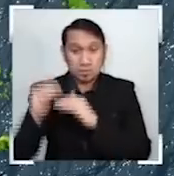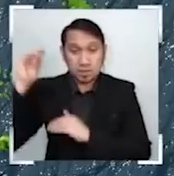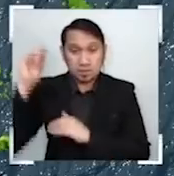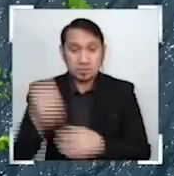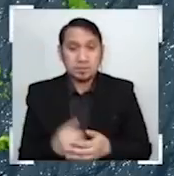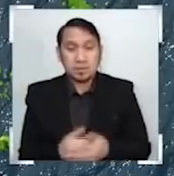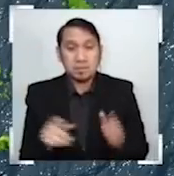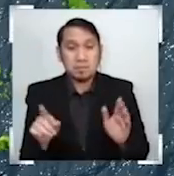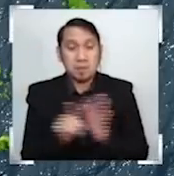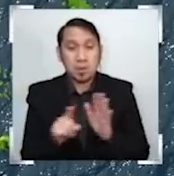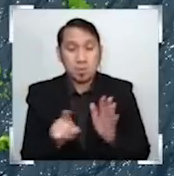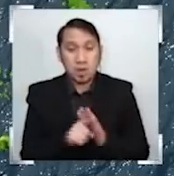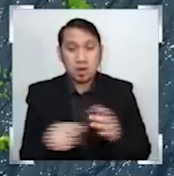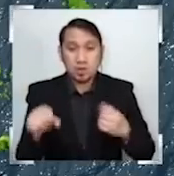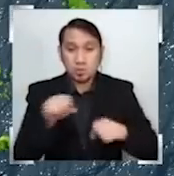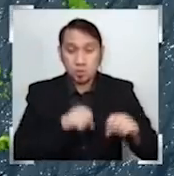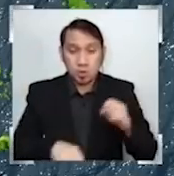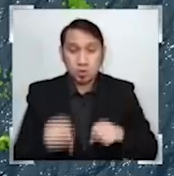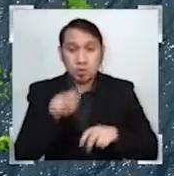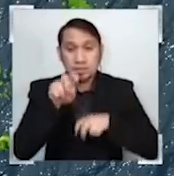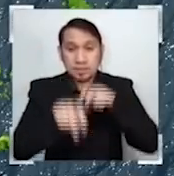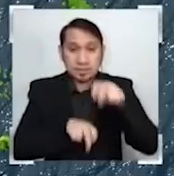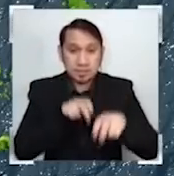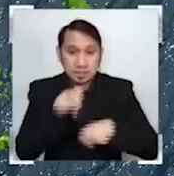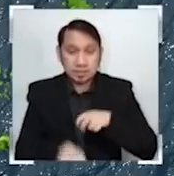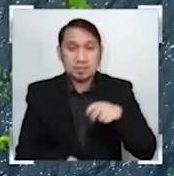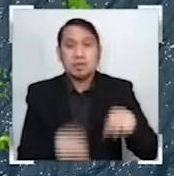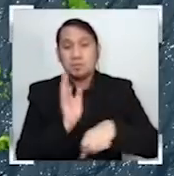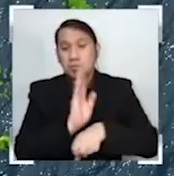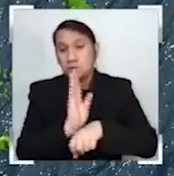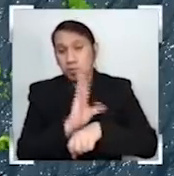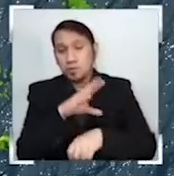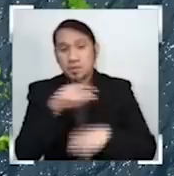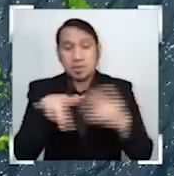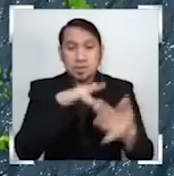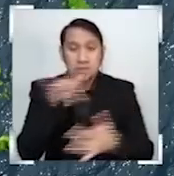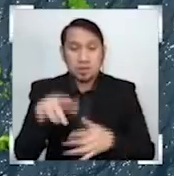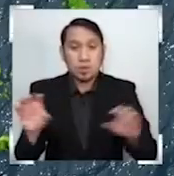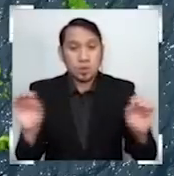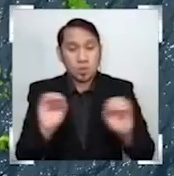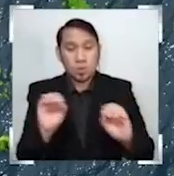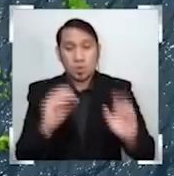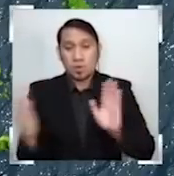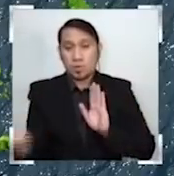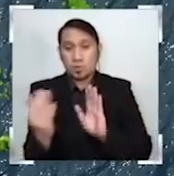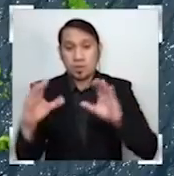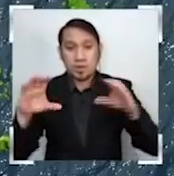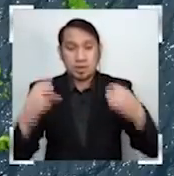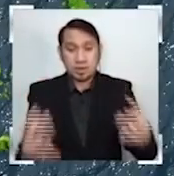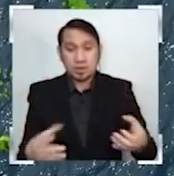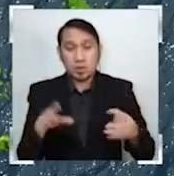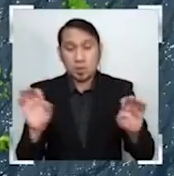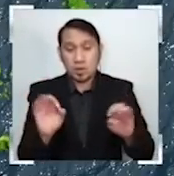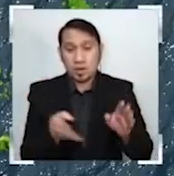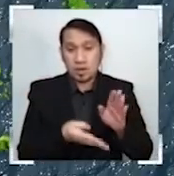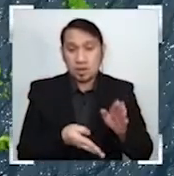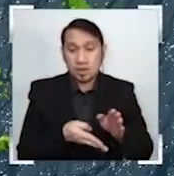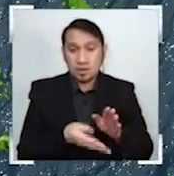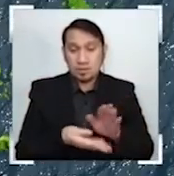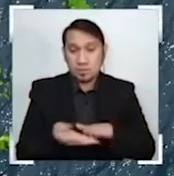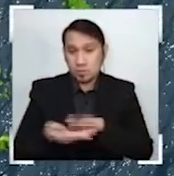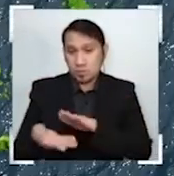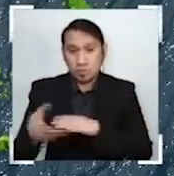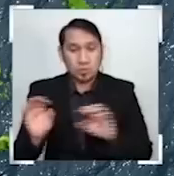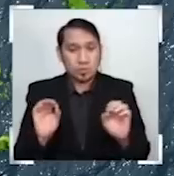sports, mga sinehan, perya at pasyalang pambata. Wala pong face-to-face classes at pasugalan, puwera kung may pahintulot ng IATF o ng